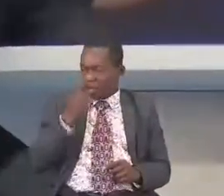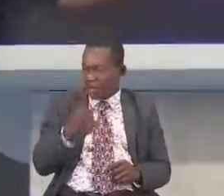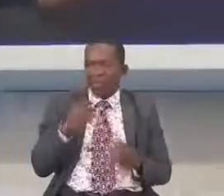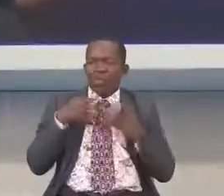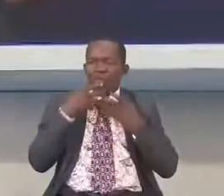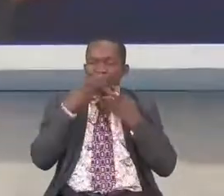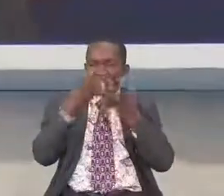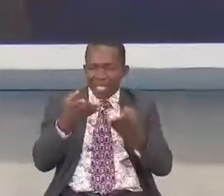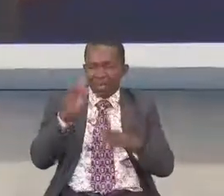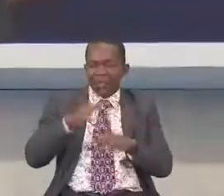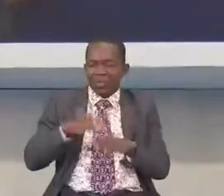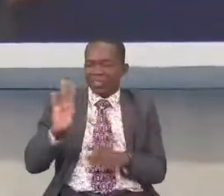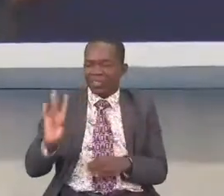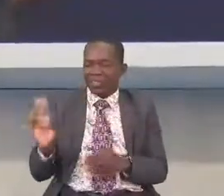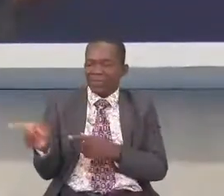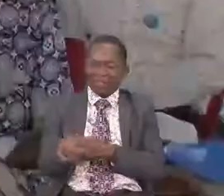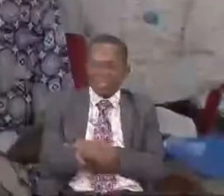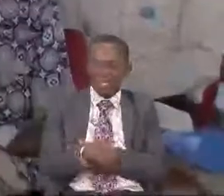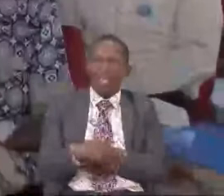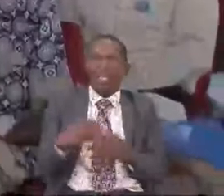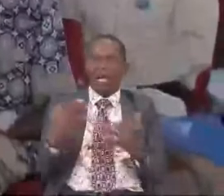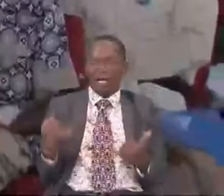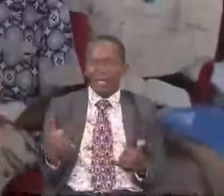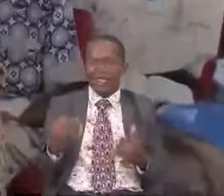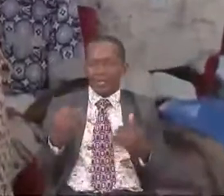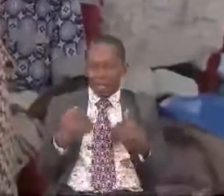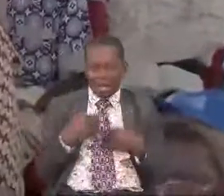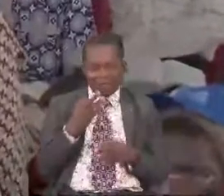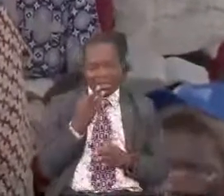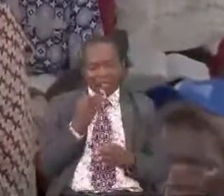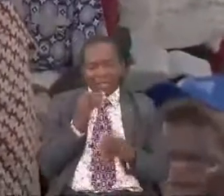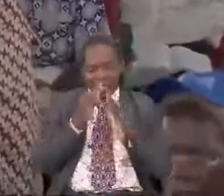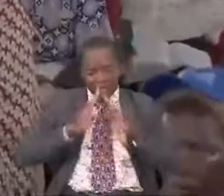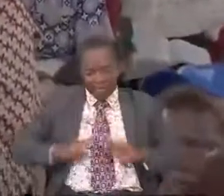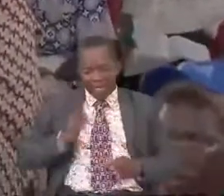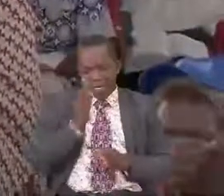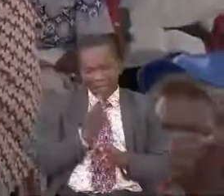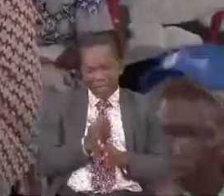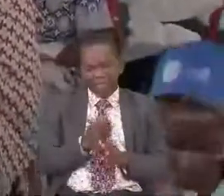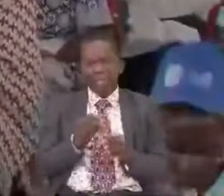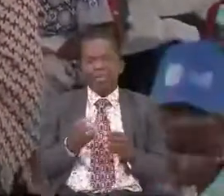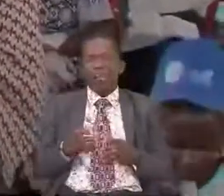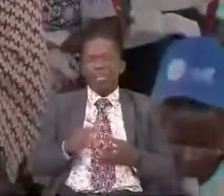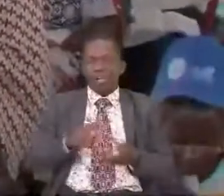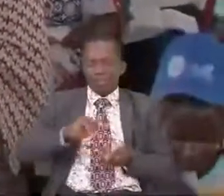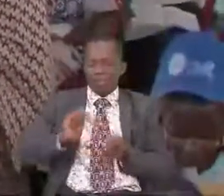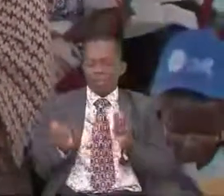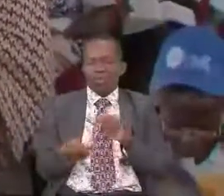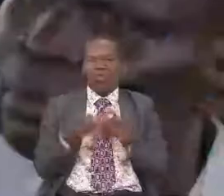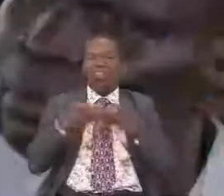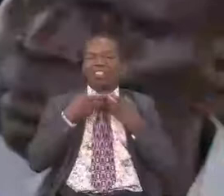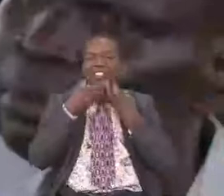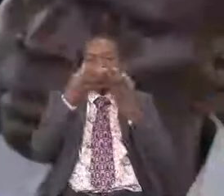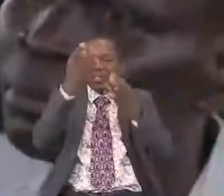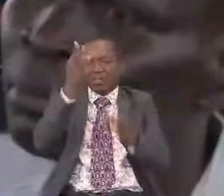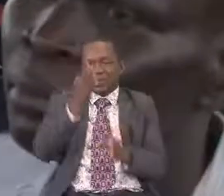maintenant vous avez la fois silencieuse qui devient une fois qui fait du cri. Quand vous allez crier, les